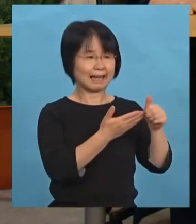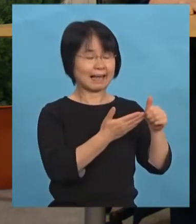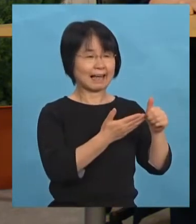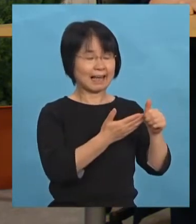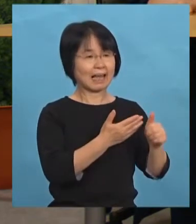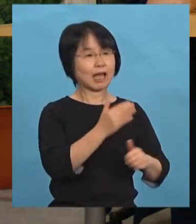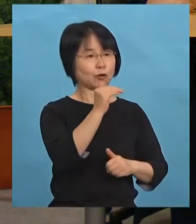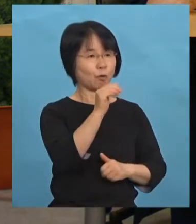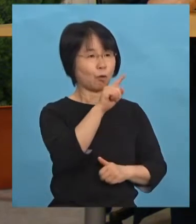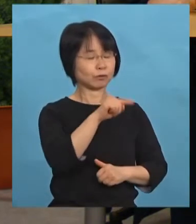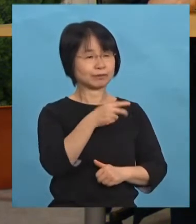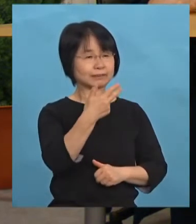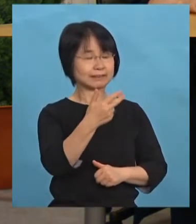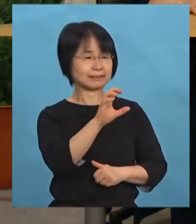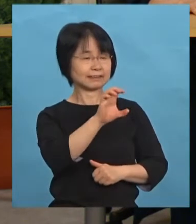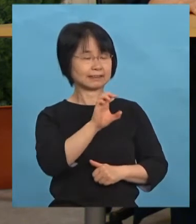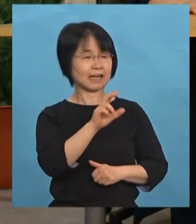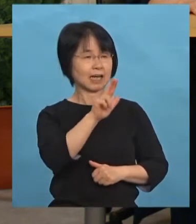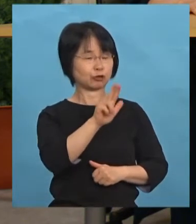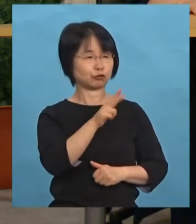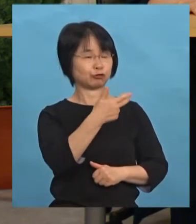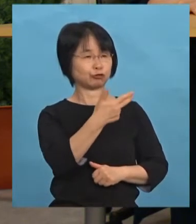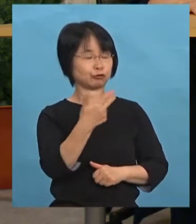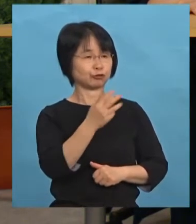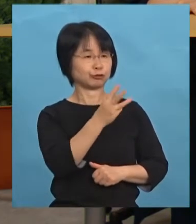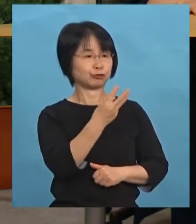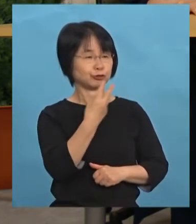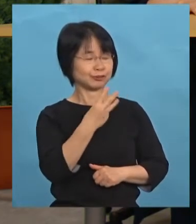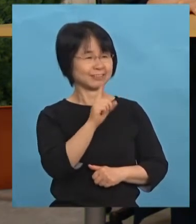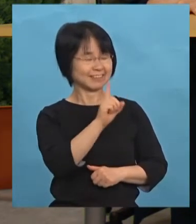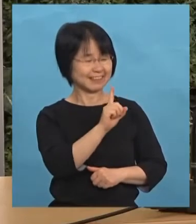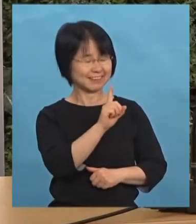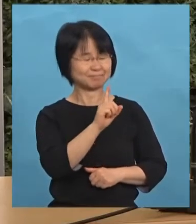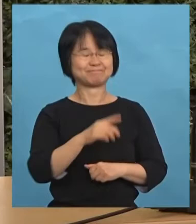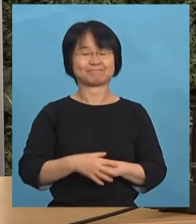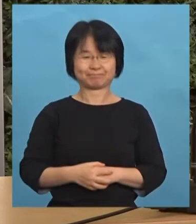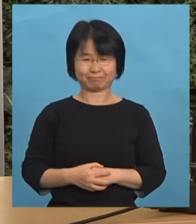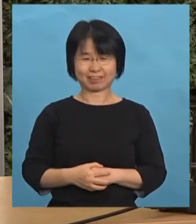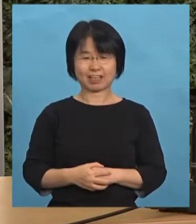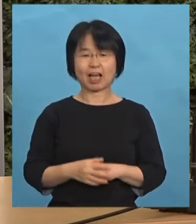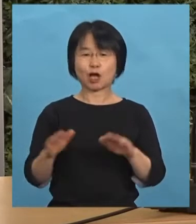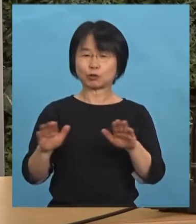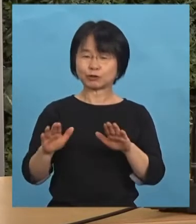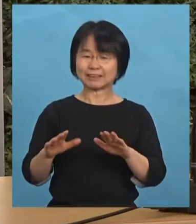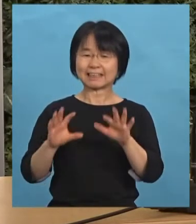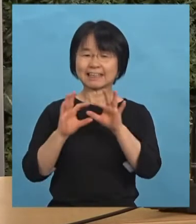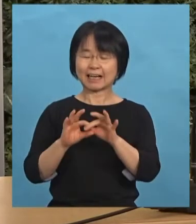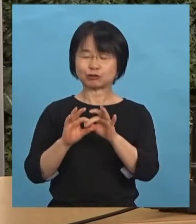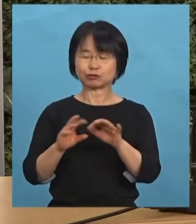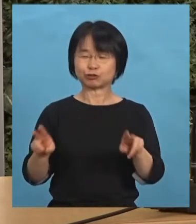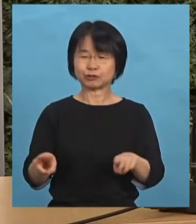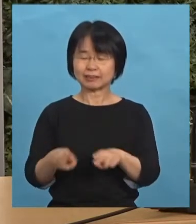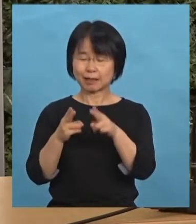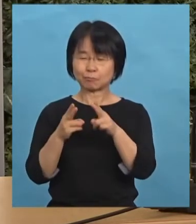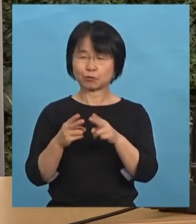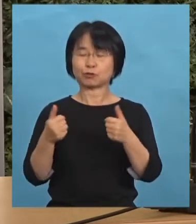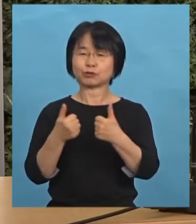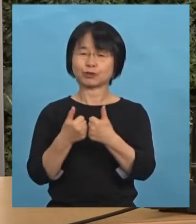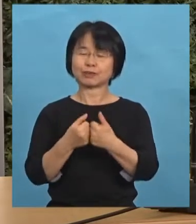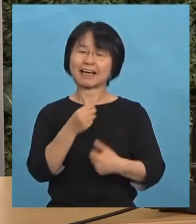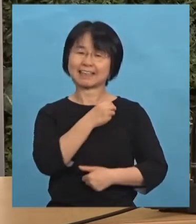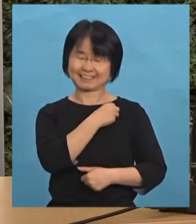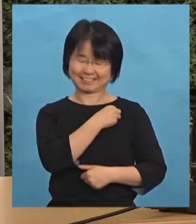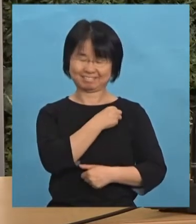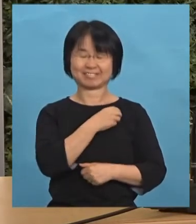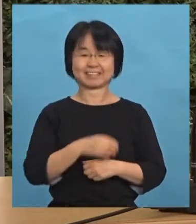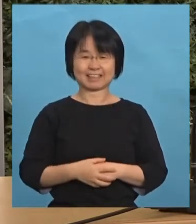さんというのはどんなことをされる方なんでしょうか？ はい、子育てに関する専門の相談員です。 はい、 子